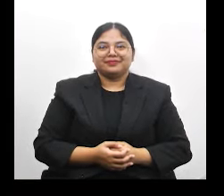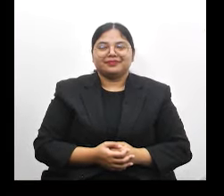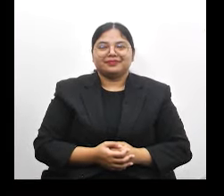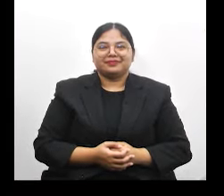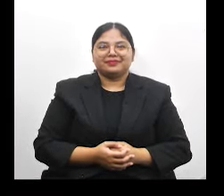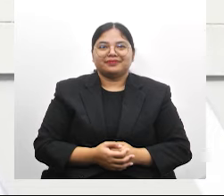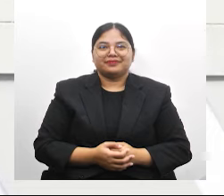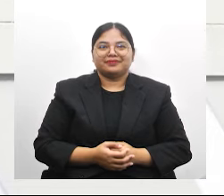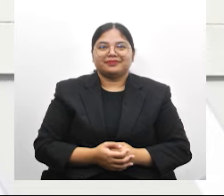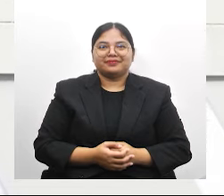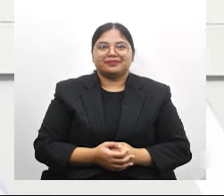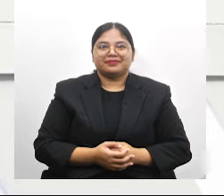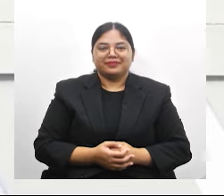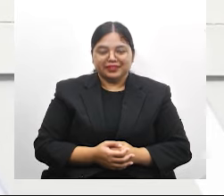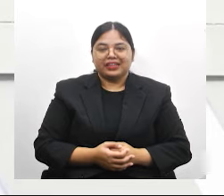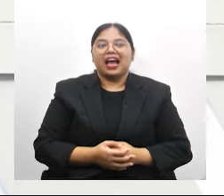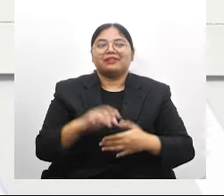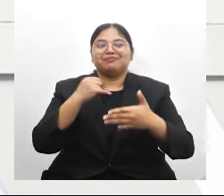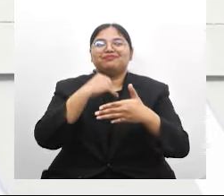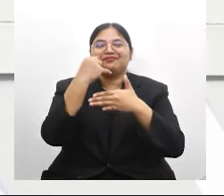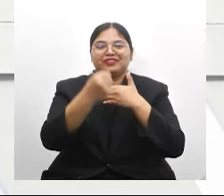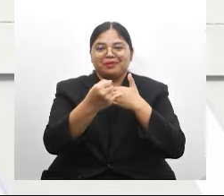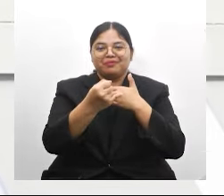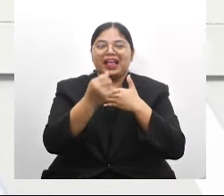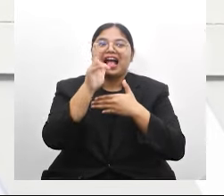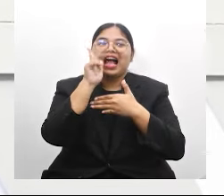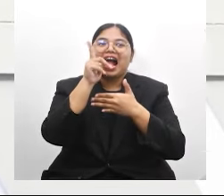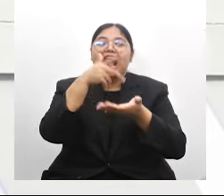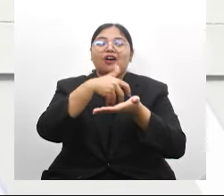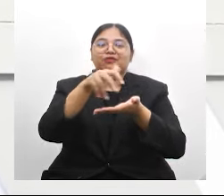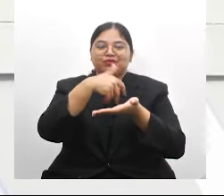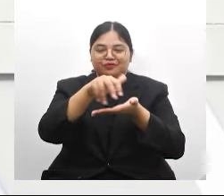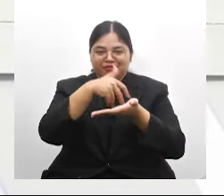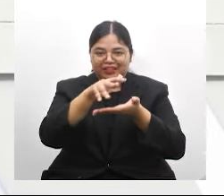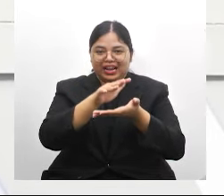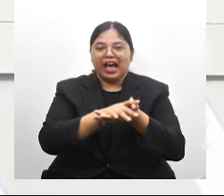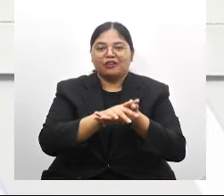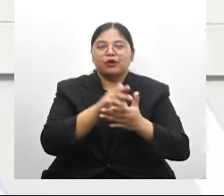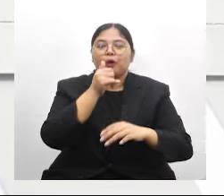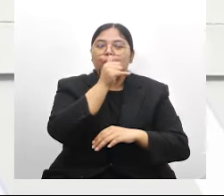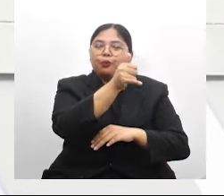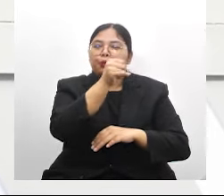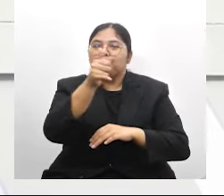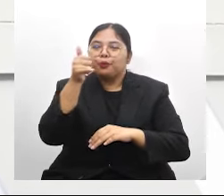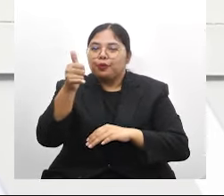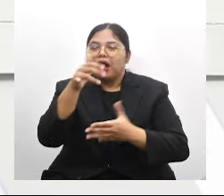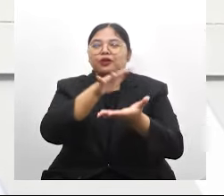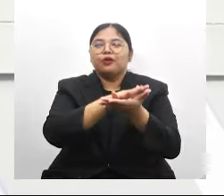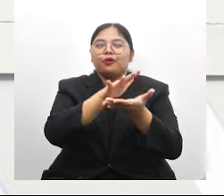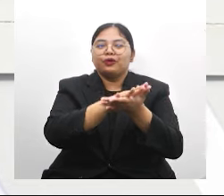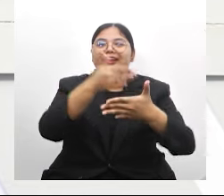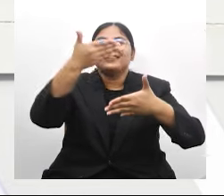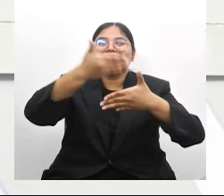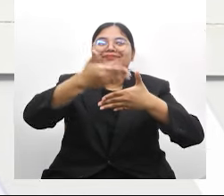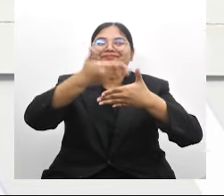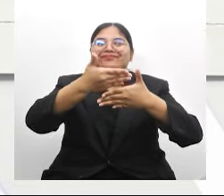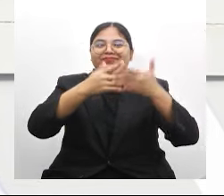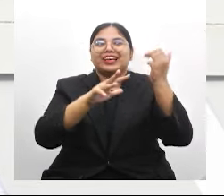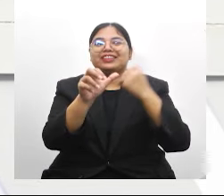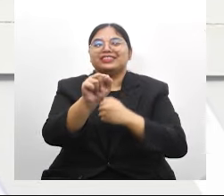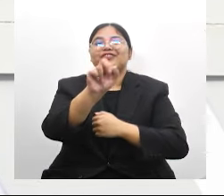หน่อยจบลงไปแล้วนะครับสำหรับเรื่องเล่าข่าวนักเรียนในวันนี้กับการสัญจรไปยังโรงเรียนรัชประภาวิทยาคมจังหวัด